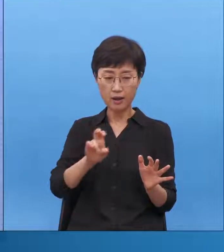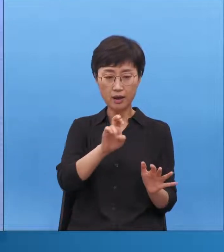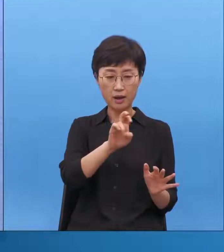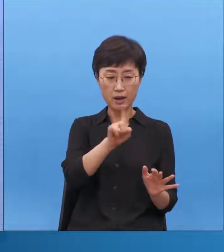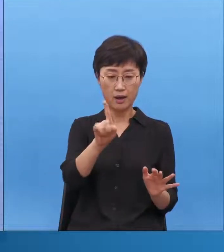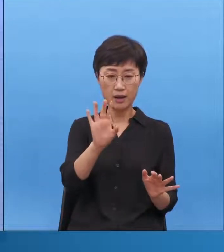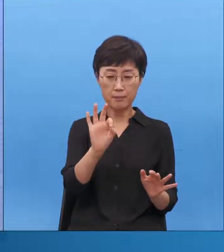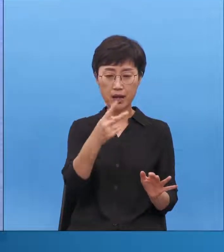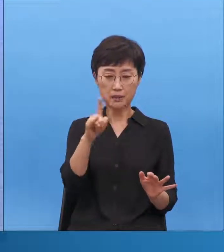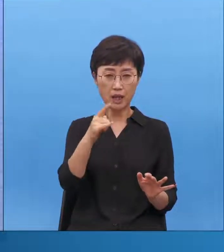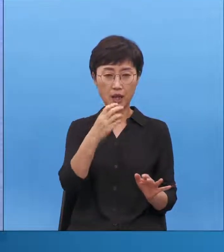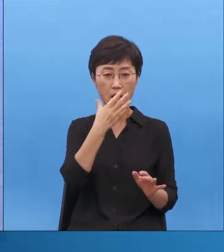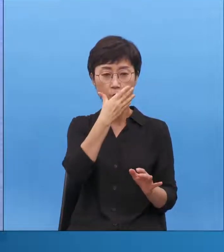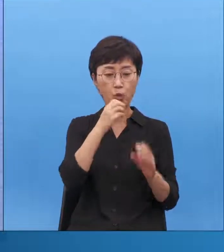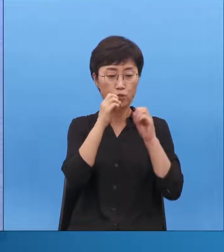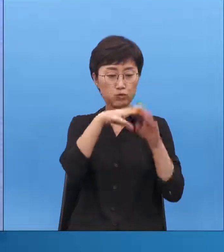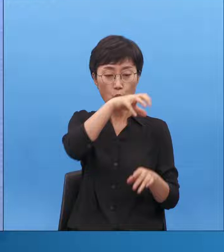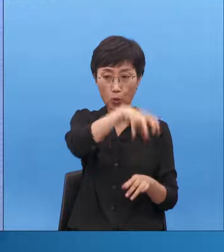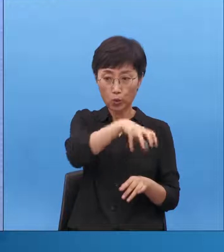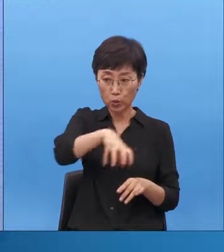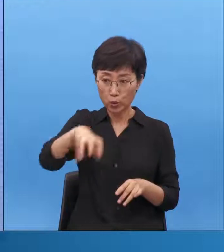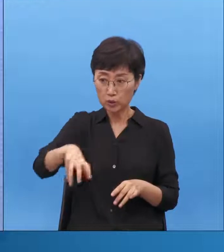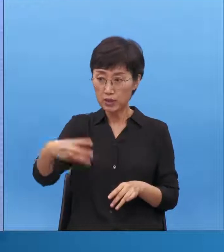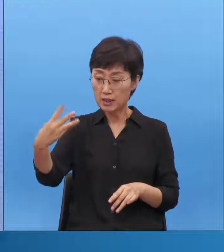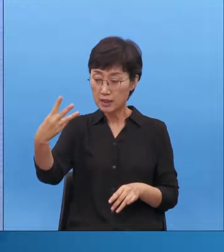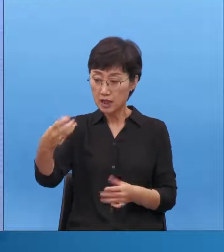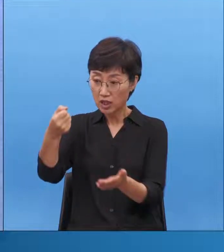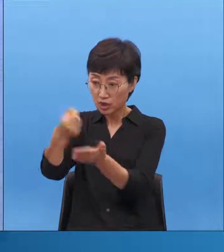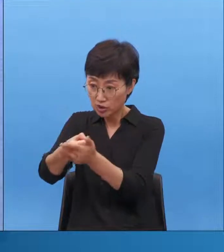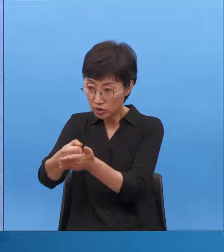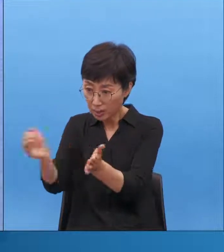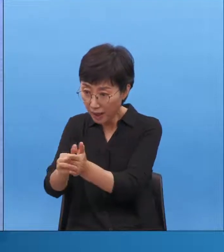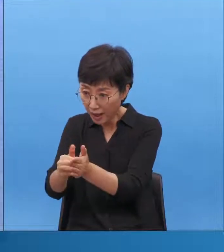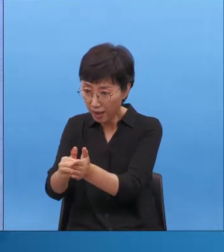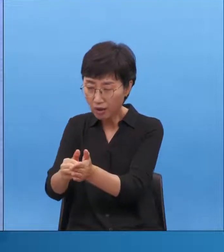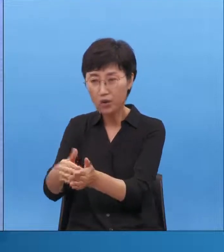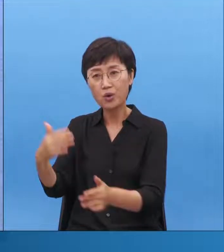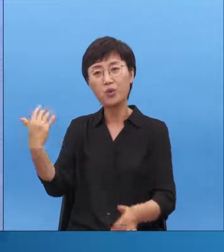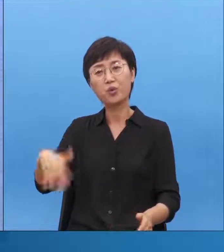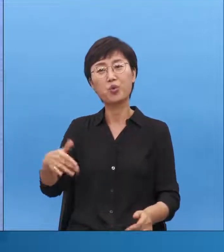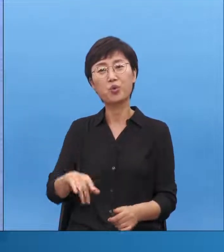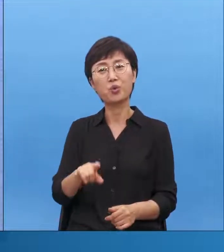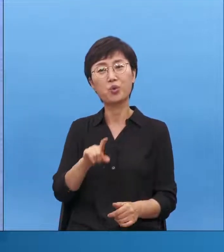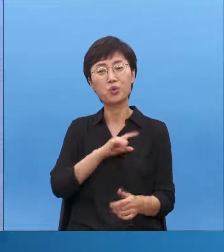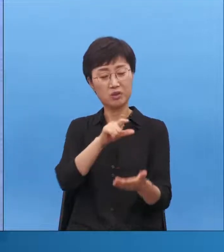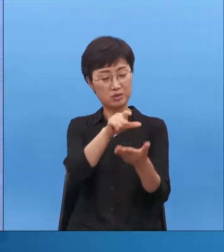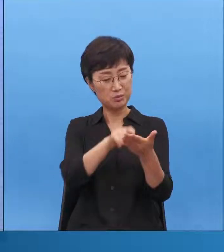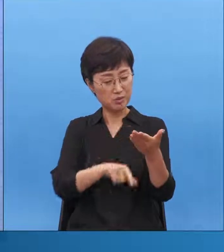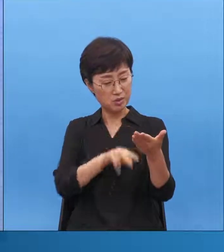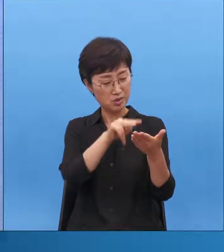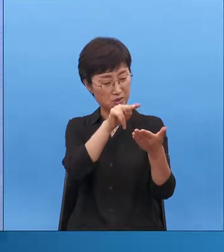they're raising up 10 watchtowers. 명단을 다시 이렇게 보면서요.